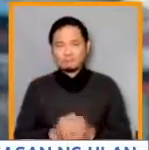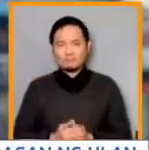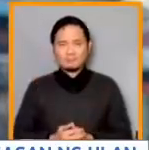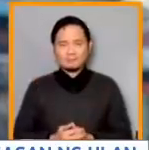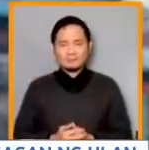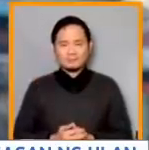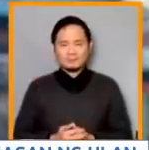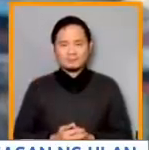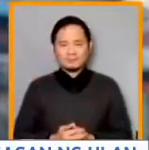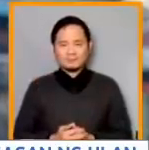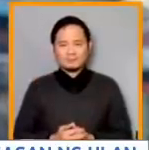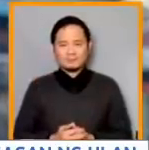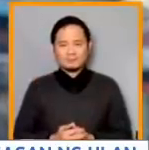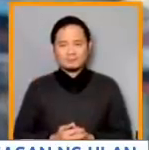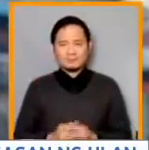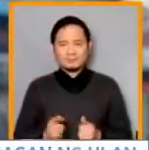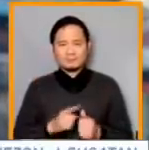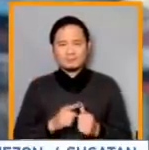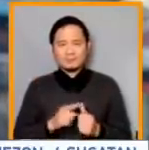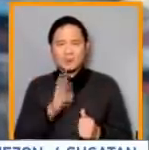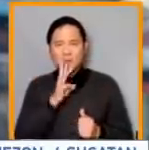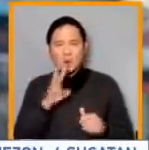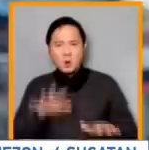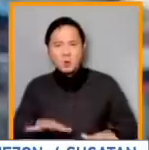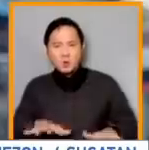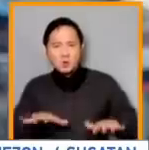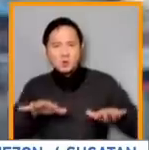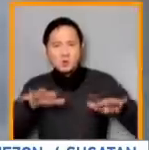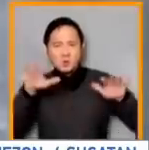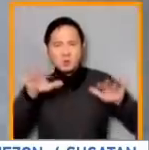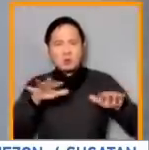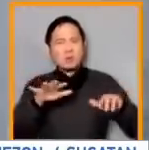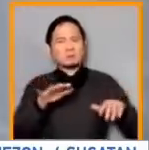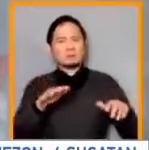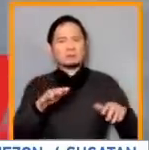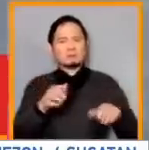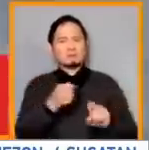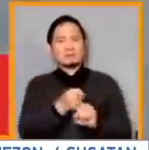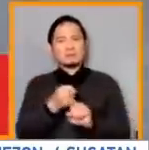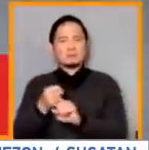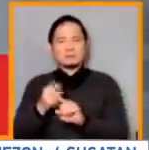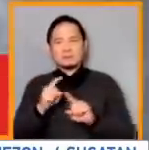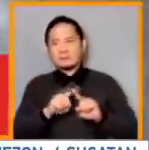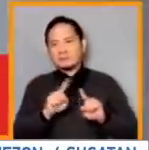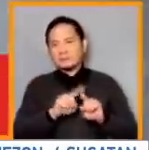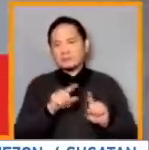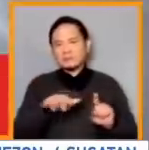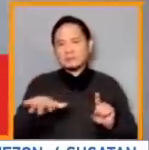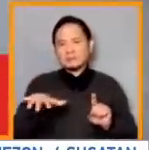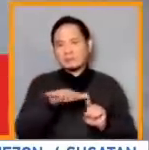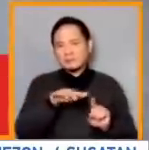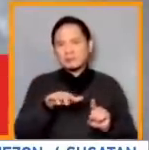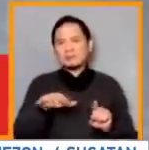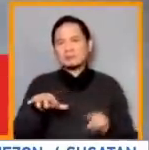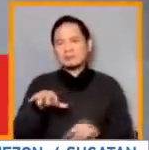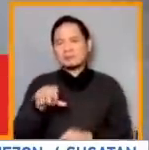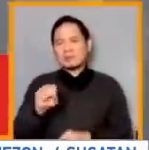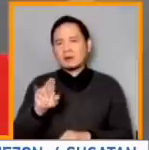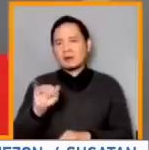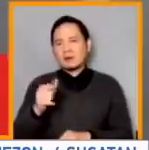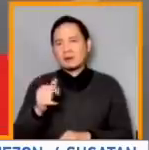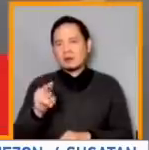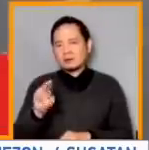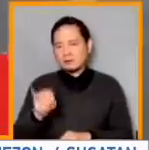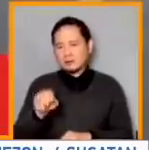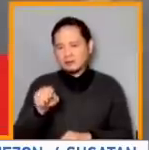Matinding ulan at baha ang naranasan sa iba't ibang bahagi ng Sarangani Province kahapon sa bahay ng Maasim hanggang sa bahay ng Maitum. Halos hindi na makita